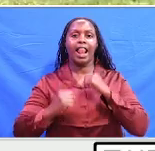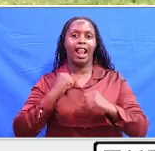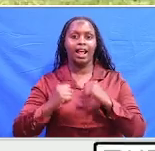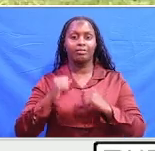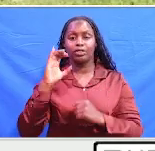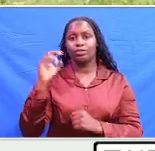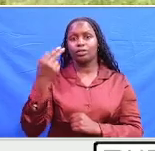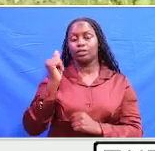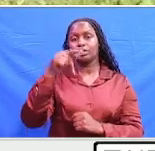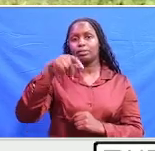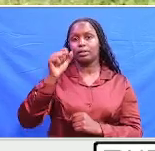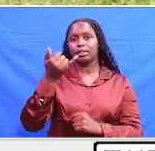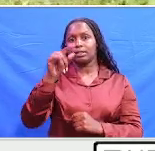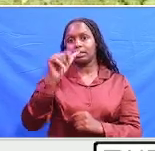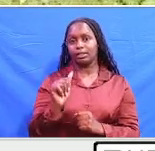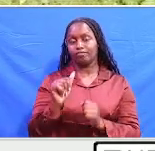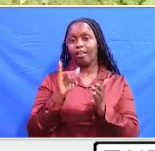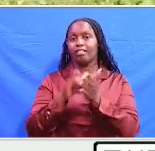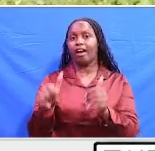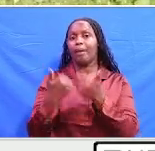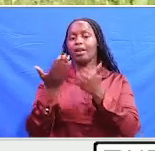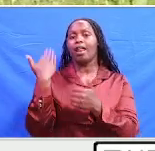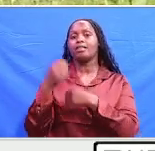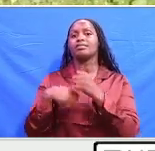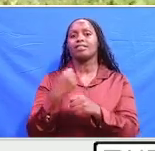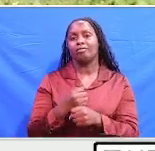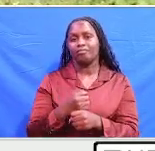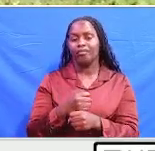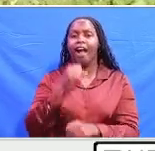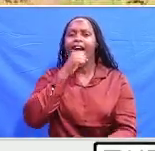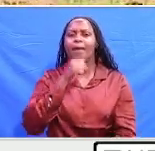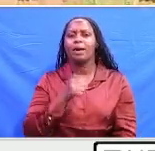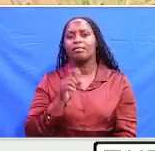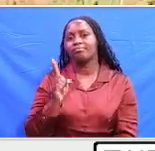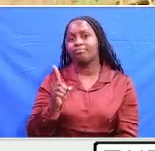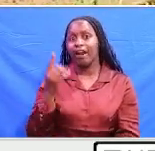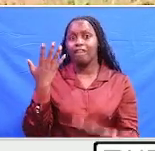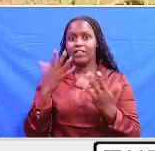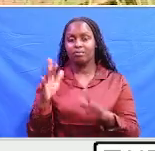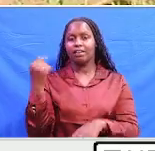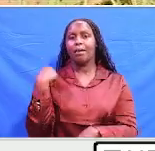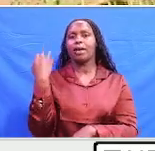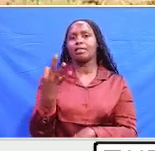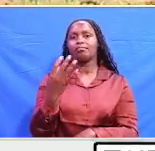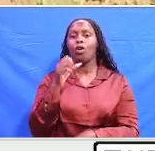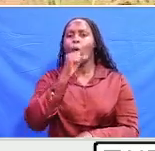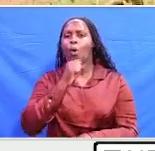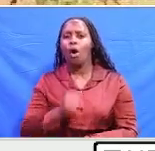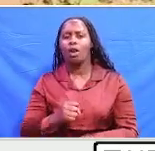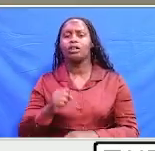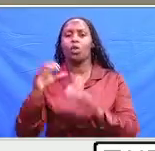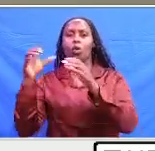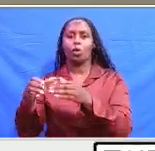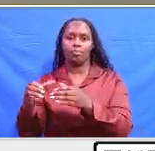Run zilizofanyika mwaka jana. Nyanya huyu alimaliza katika nafasi ya tatu kwenye kitengo cha wazee katika makala hayo